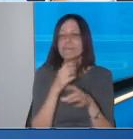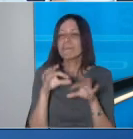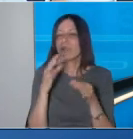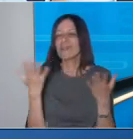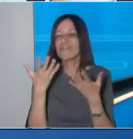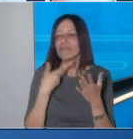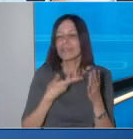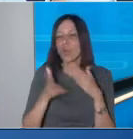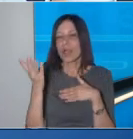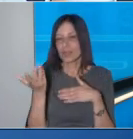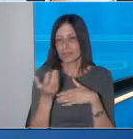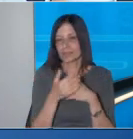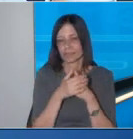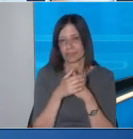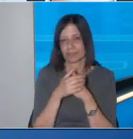הולך?